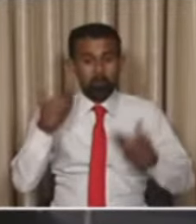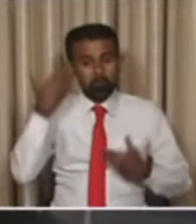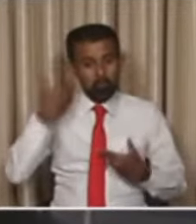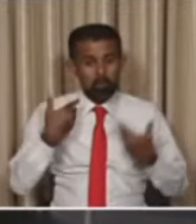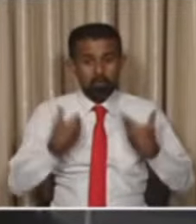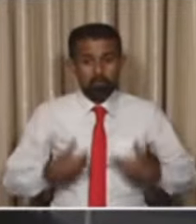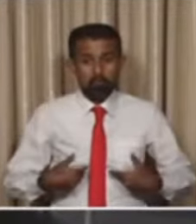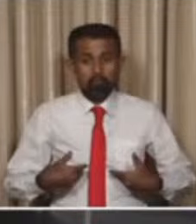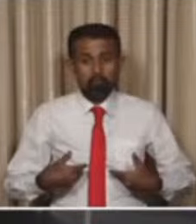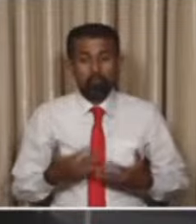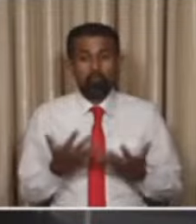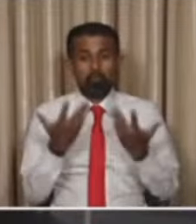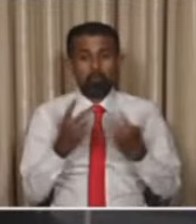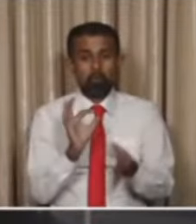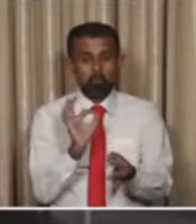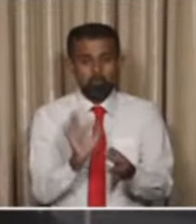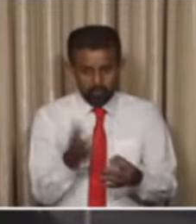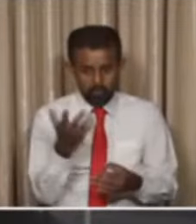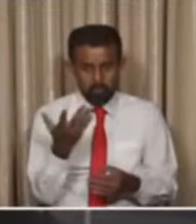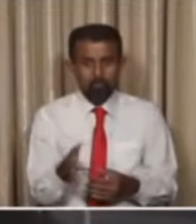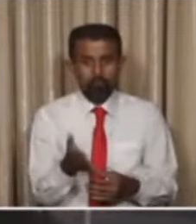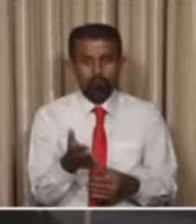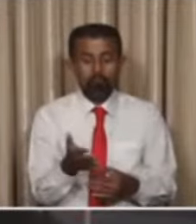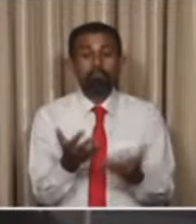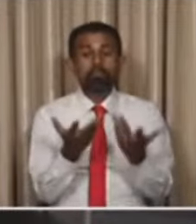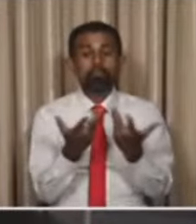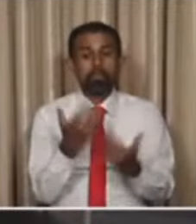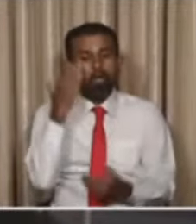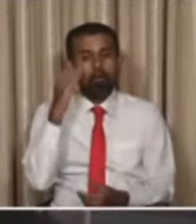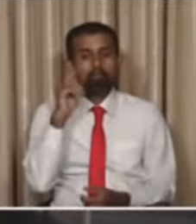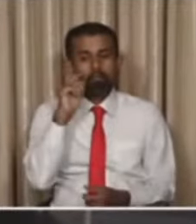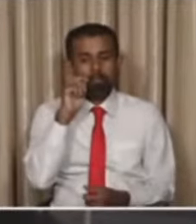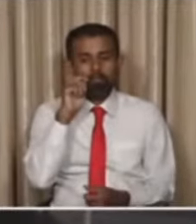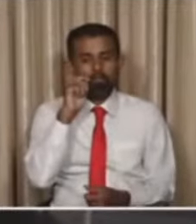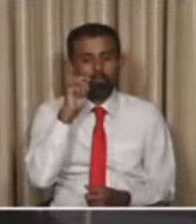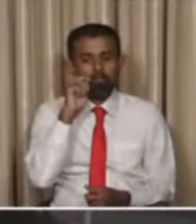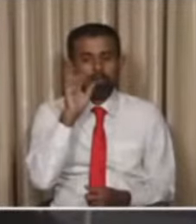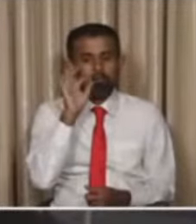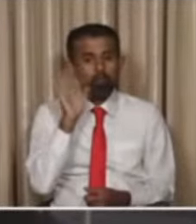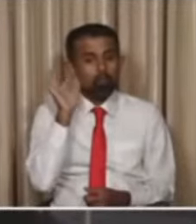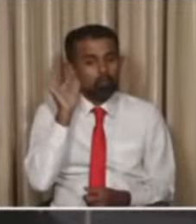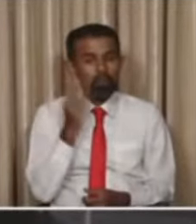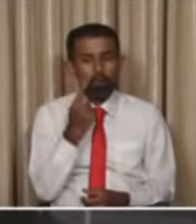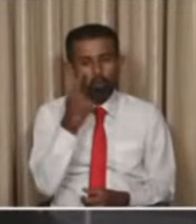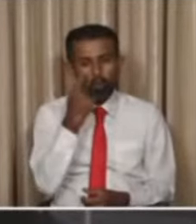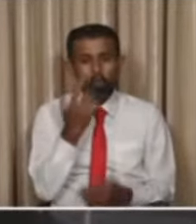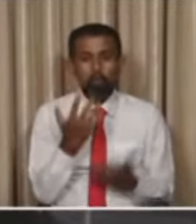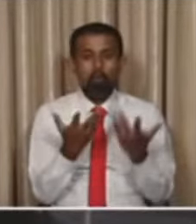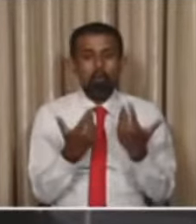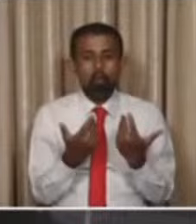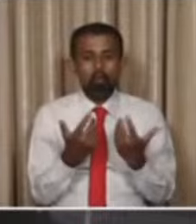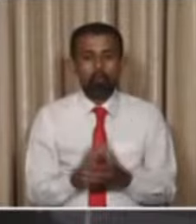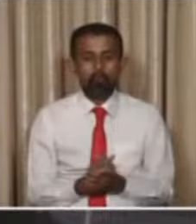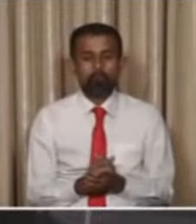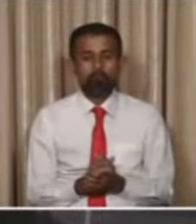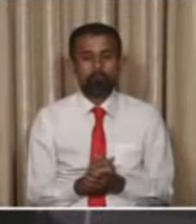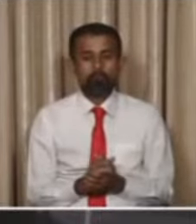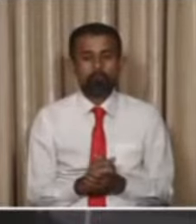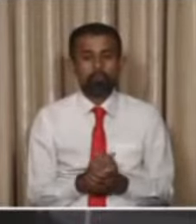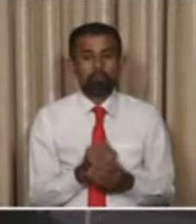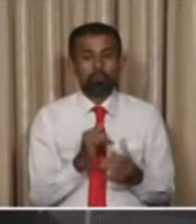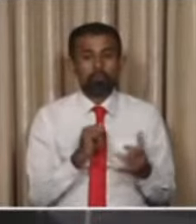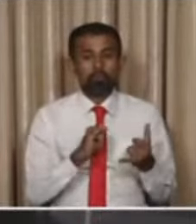ඒ මිනි ටික පුස්සන්න සිද වුණා. කී දෙනෙක් අම්මලා තාත්තලා පුතාලා දුවලා අඳලා ඇතිද? ඒ වගේම විතරක් නෙවෙයි ඩොක්ටර්